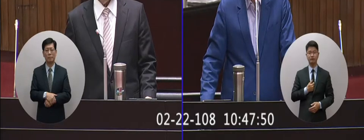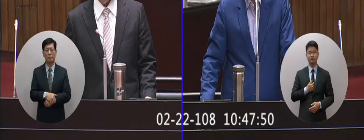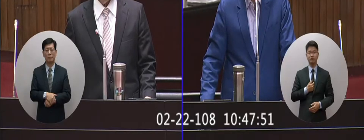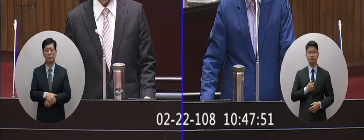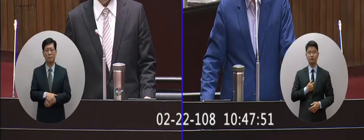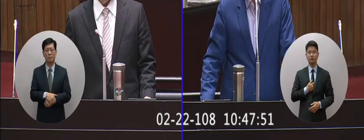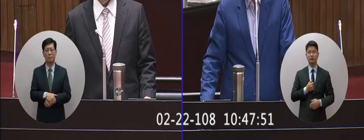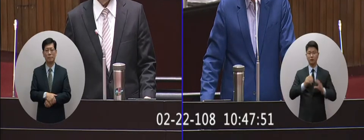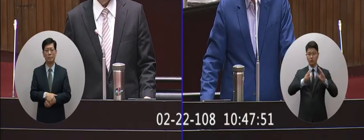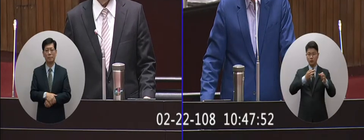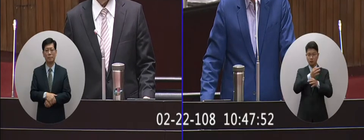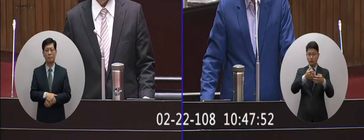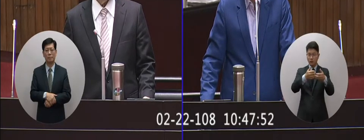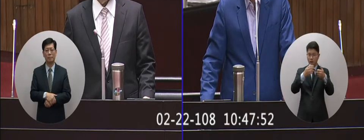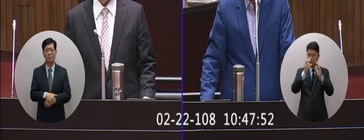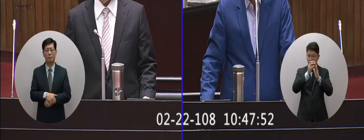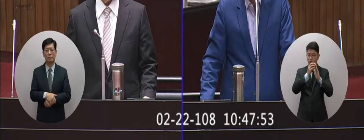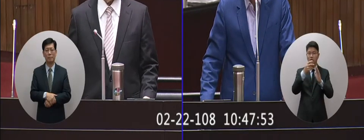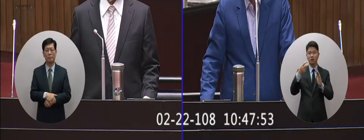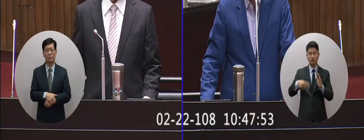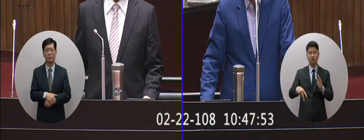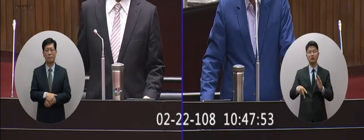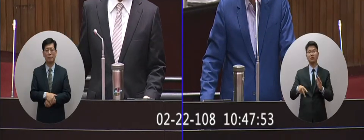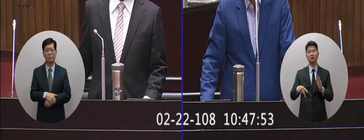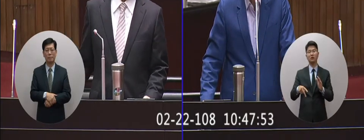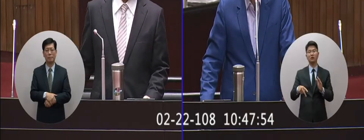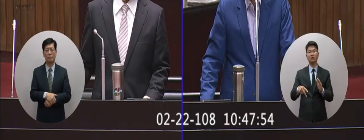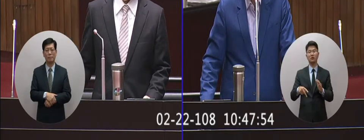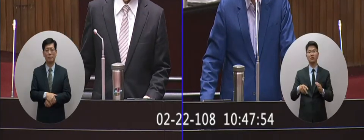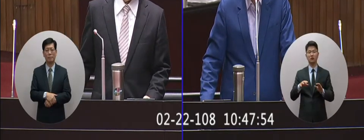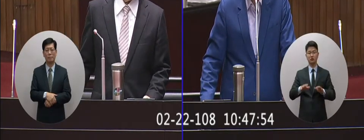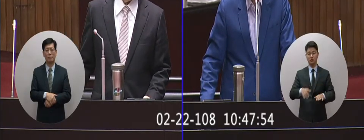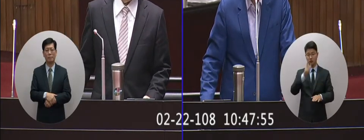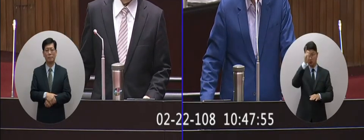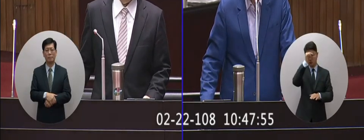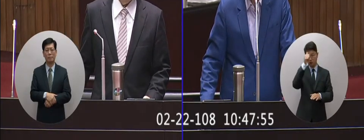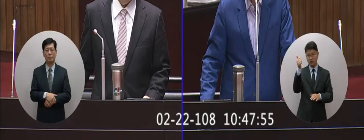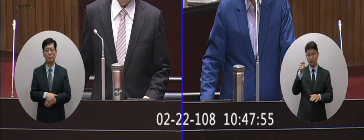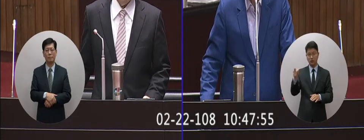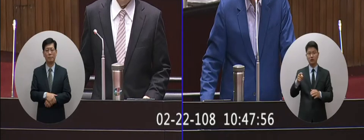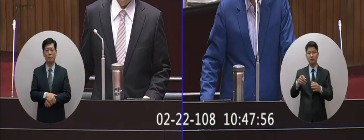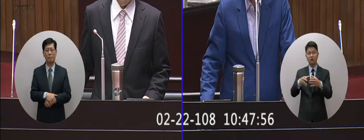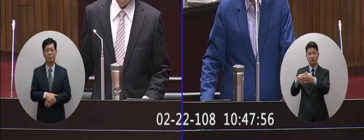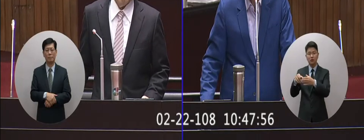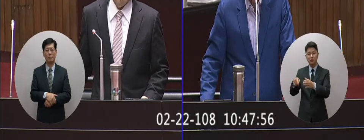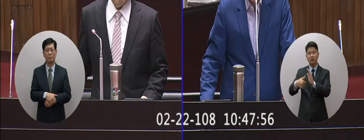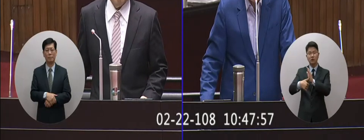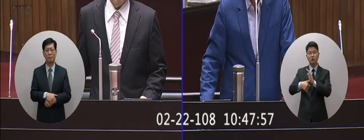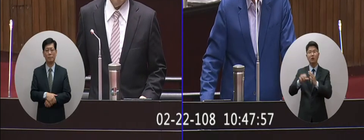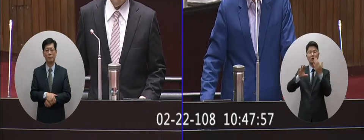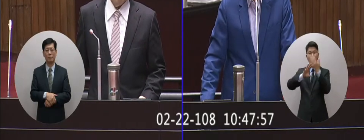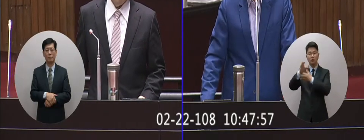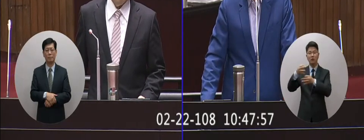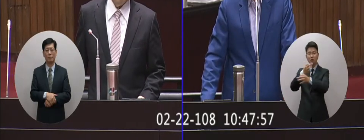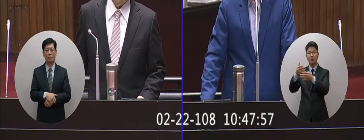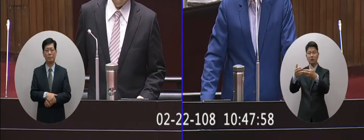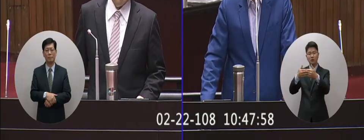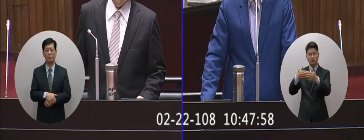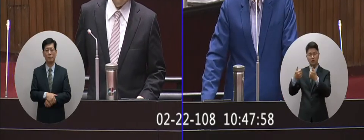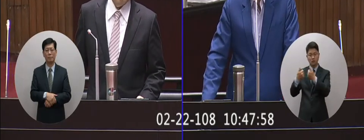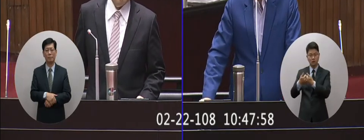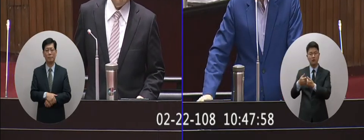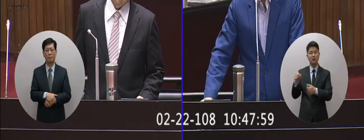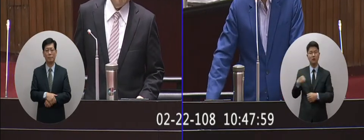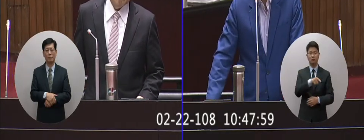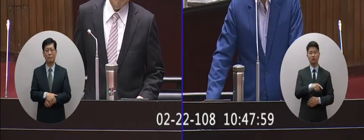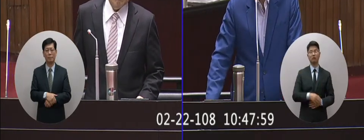国贸局，还有这个现在黄志芳先生的那个团体叫什么？外贸协会。但